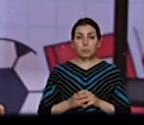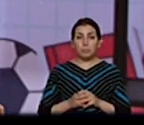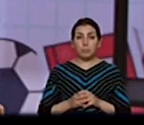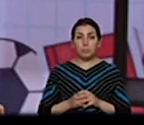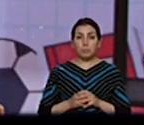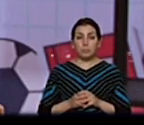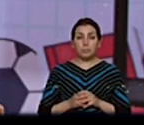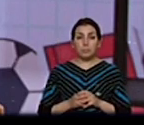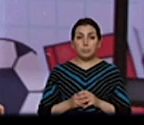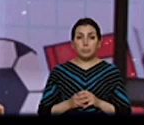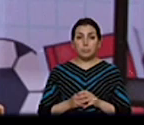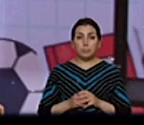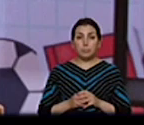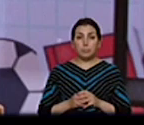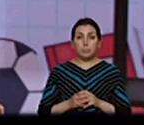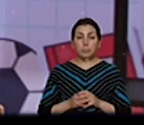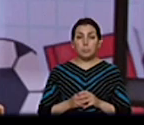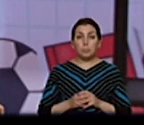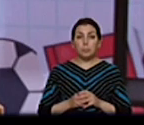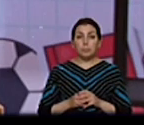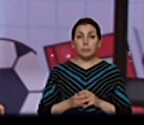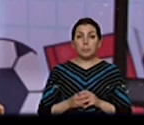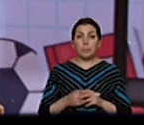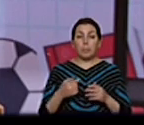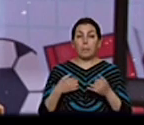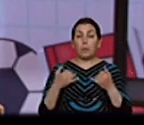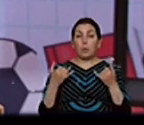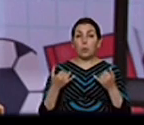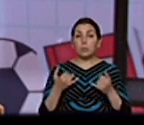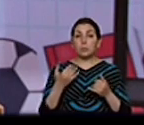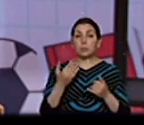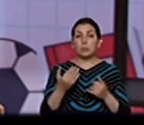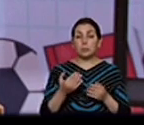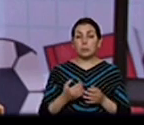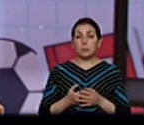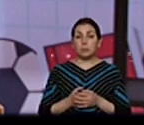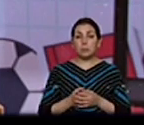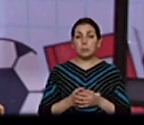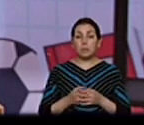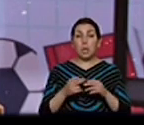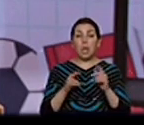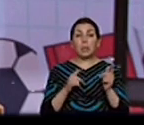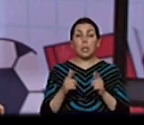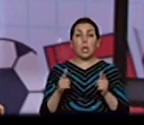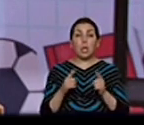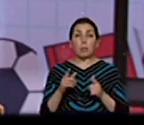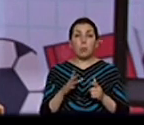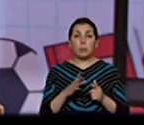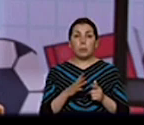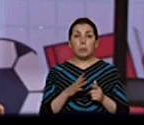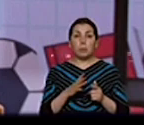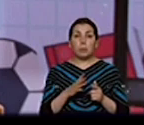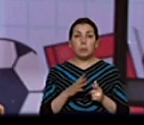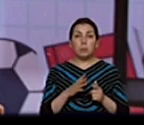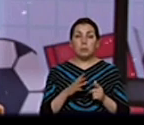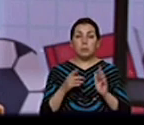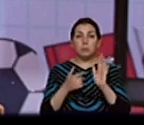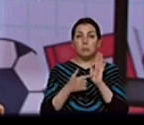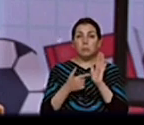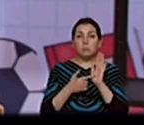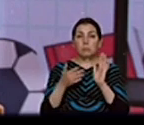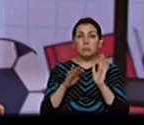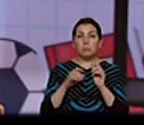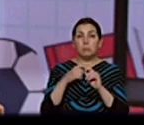bo'ladi. Ko'rib turibsiz, men hozir sizlarga tayyorlab qo'ygan 7 dona gul bargidan